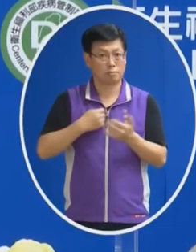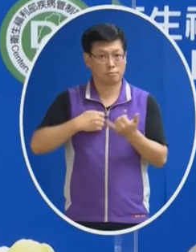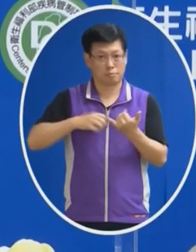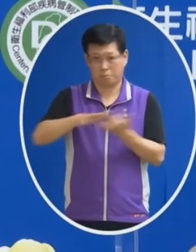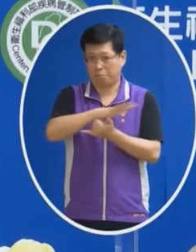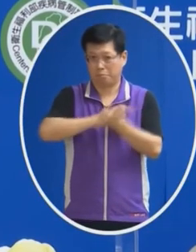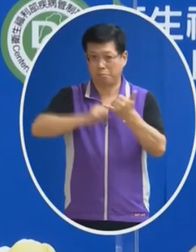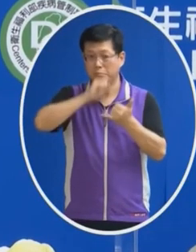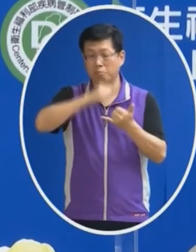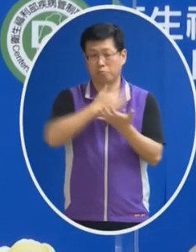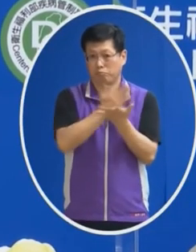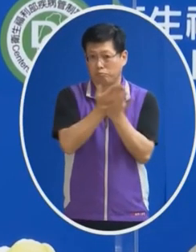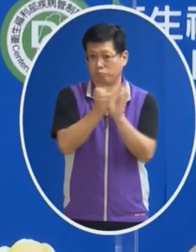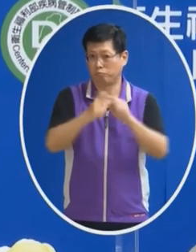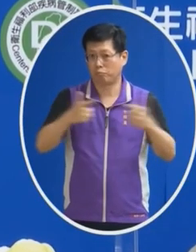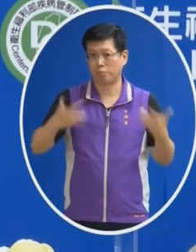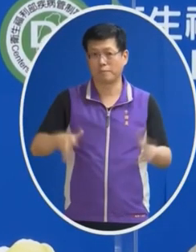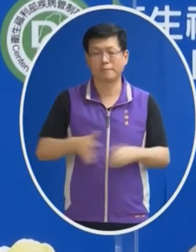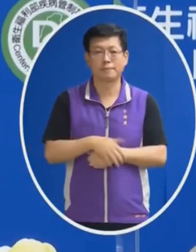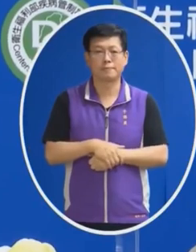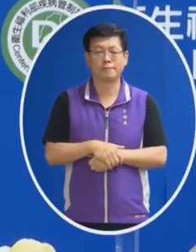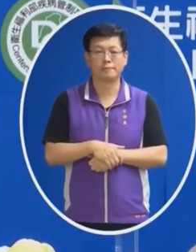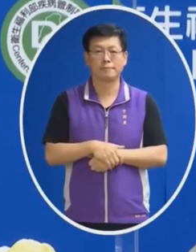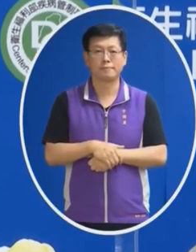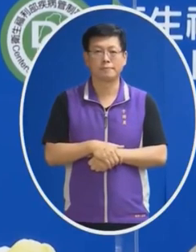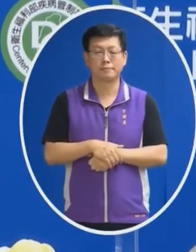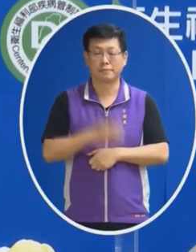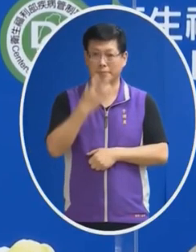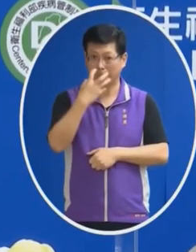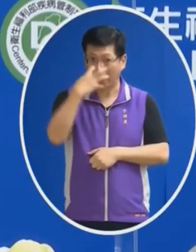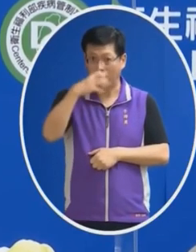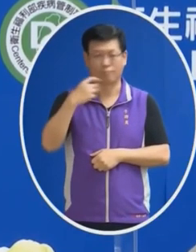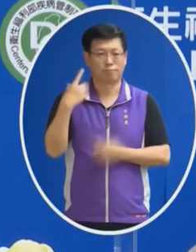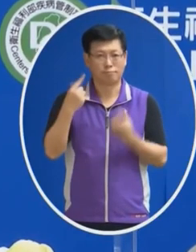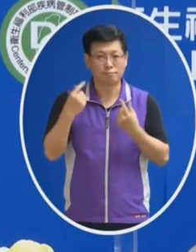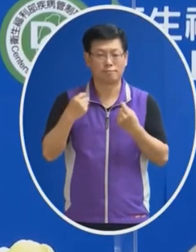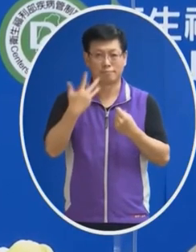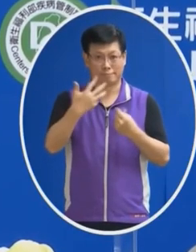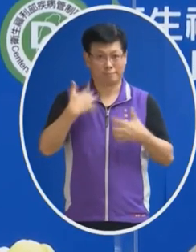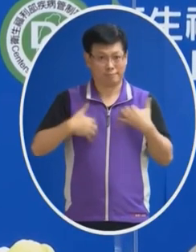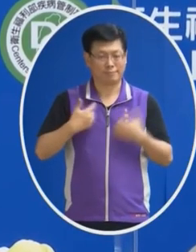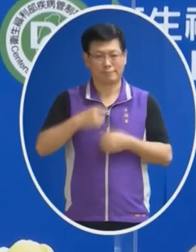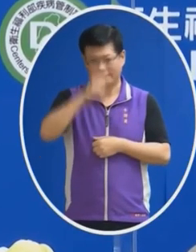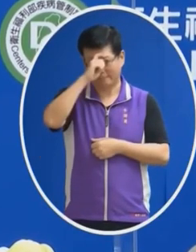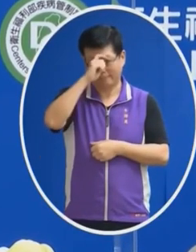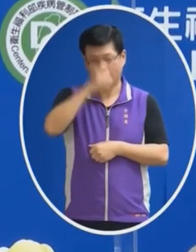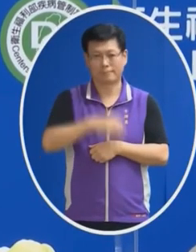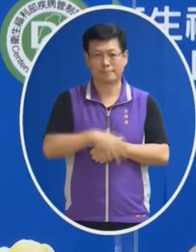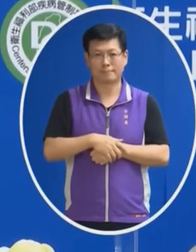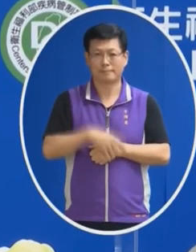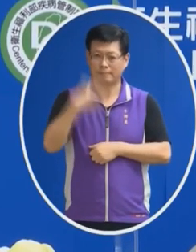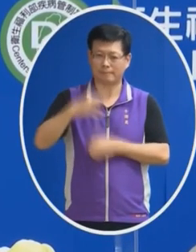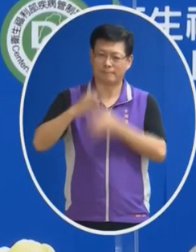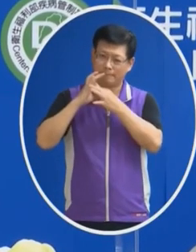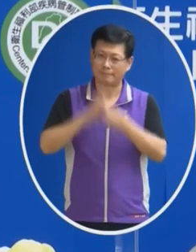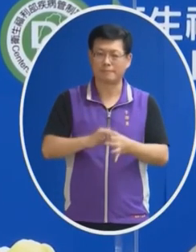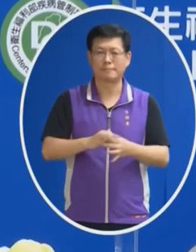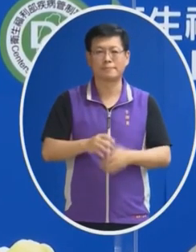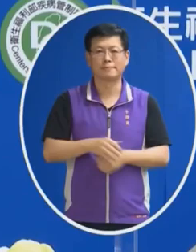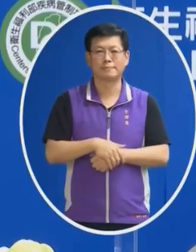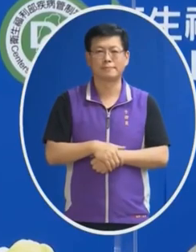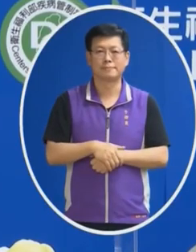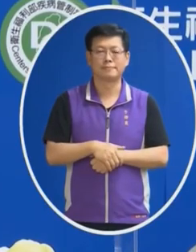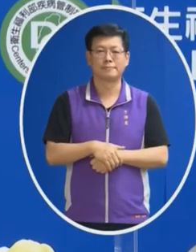是很多样性、很多元性。好，那巴勒我们就继续再好期待了哈，期待继续都下